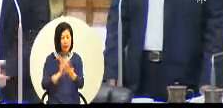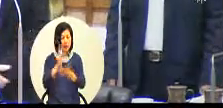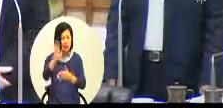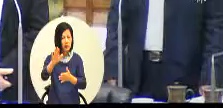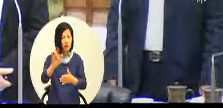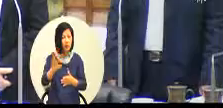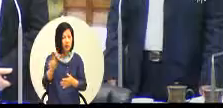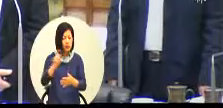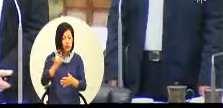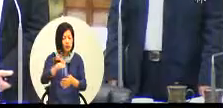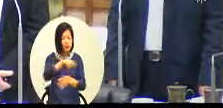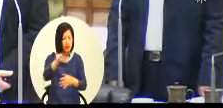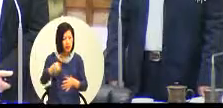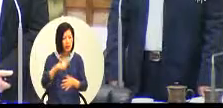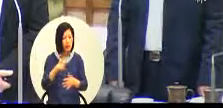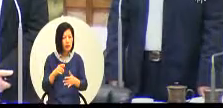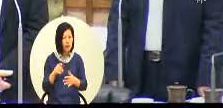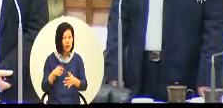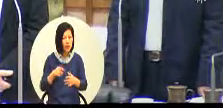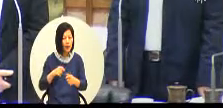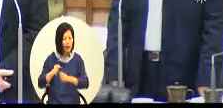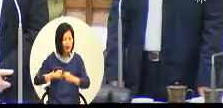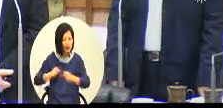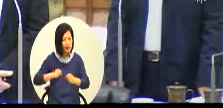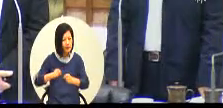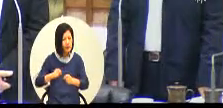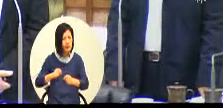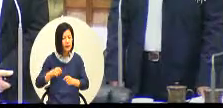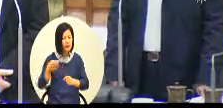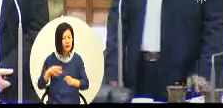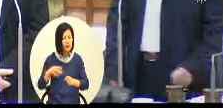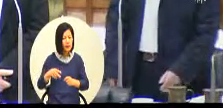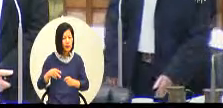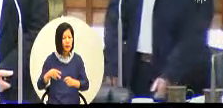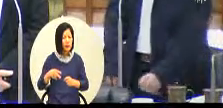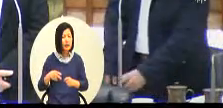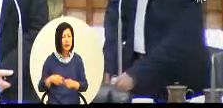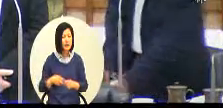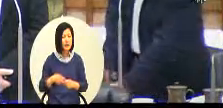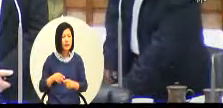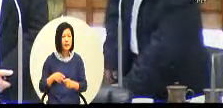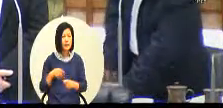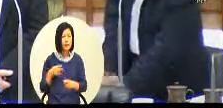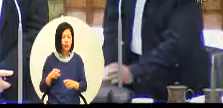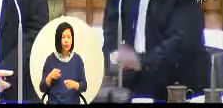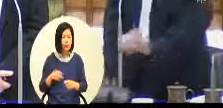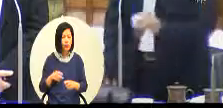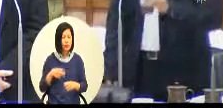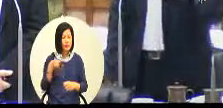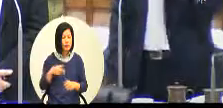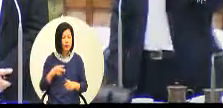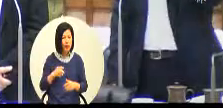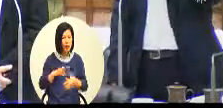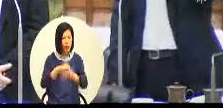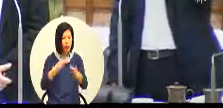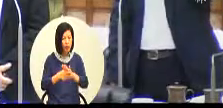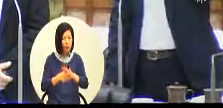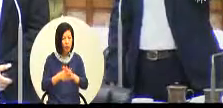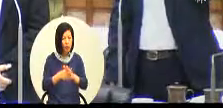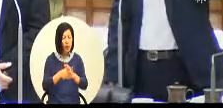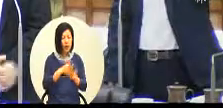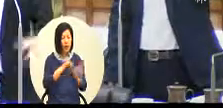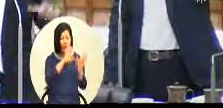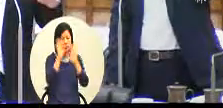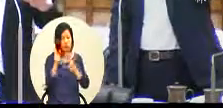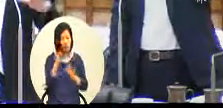家的这个极力的这个疾呼嘛啊，那我们事实上才动用了这个文化景观的这样的方